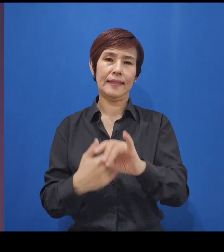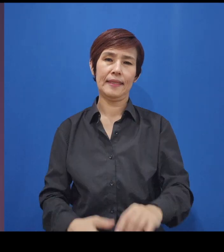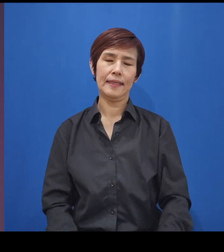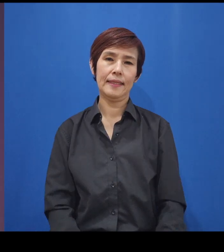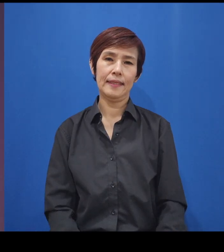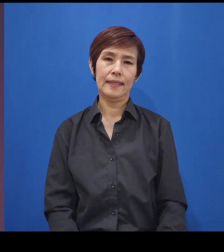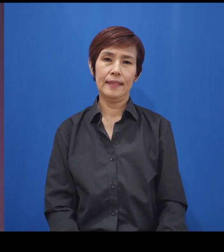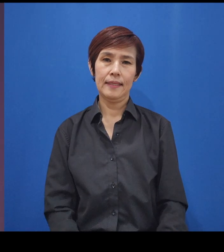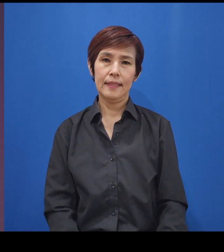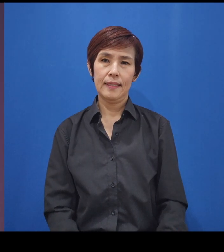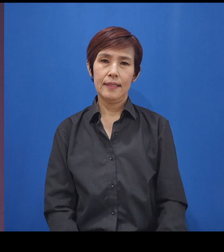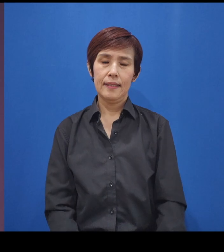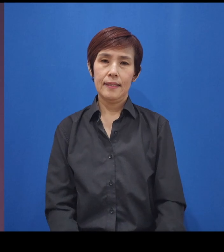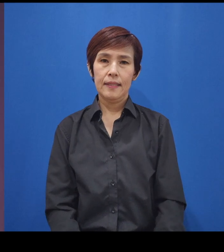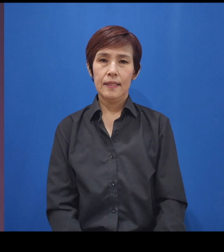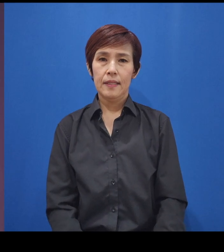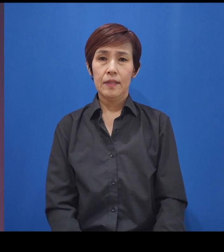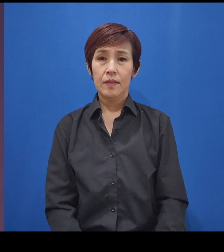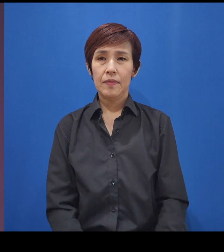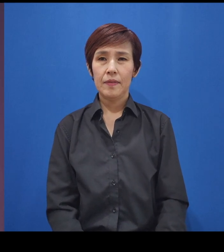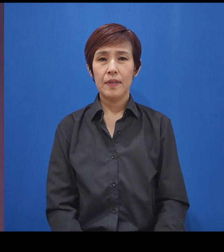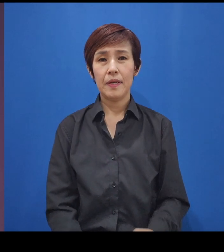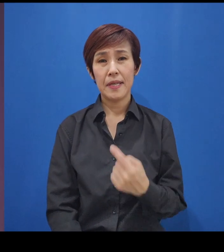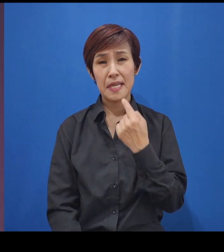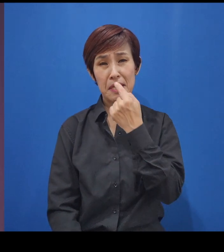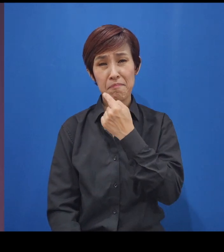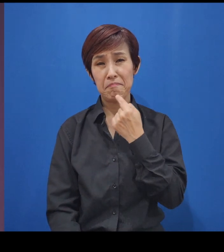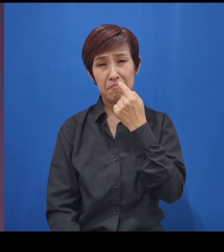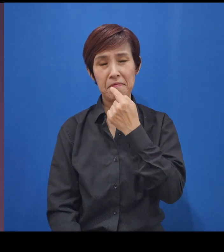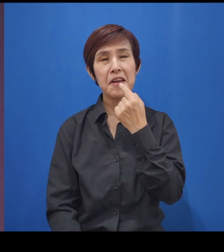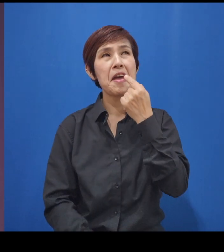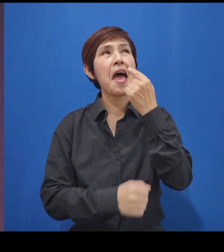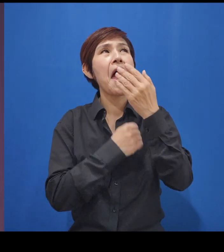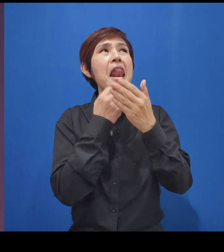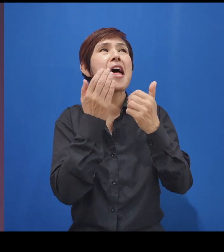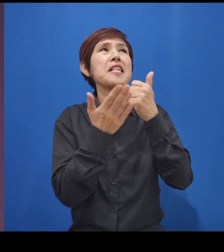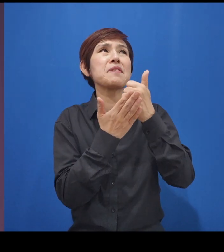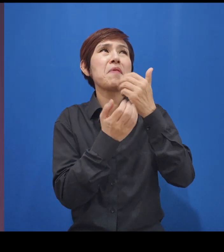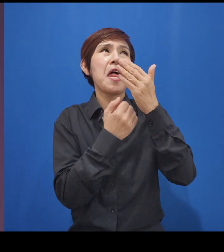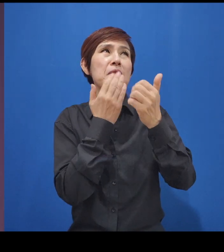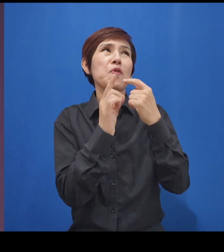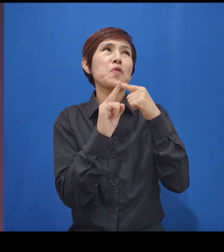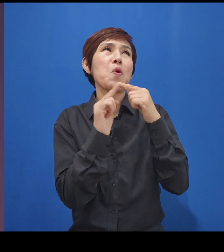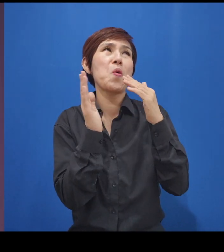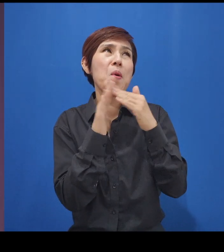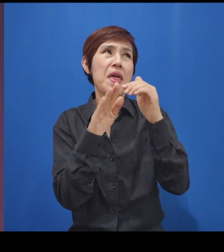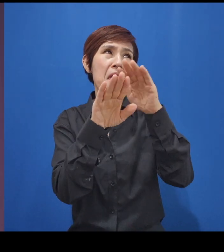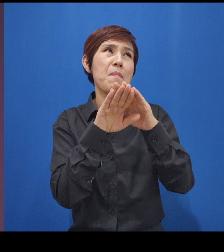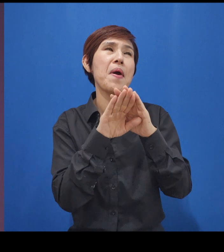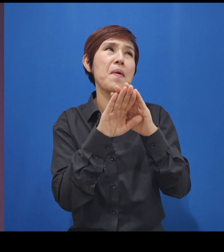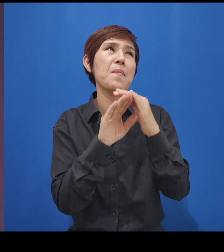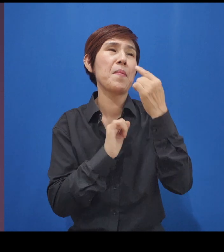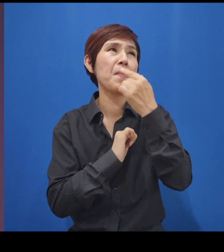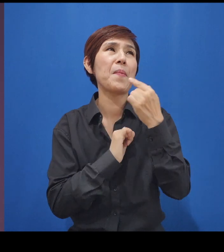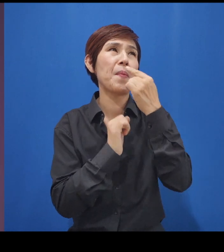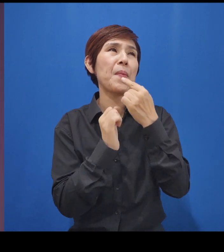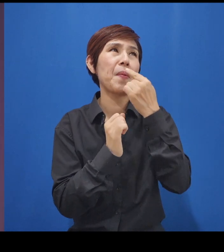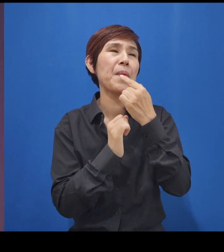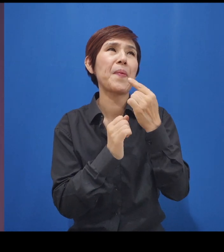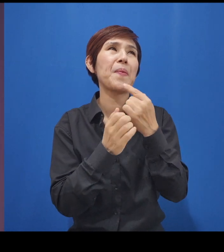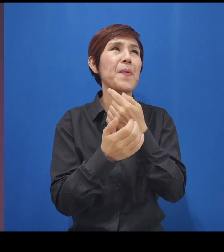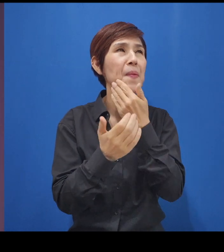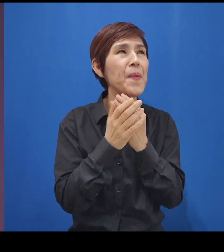제가 종종 쓰는 말이죠. 입으로 하나님, 하나님, 교회, 교회, 예배, 예배한다고 될 일이